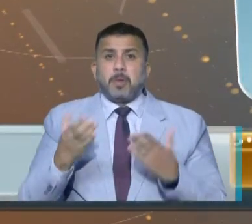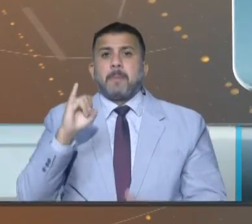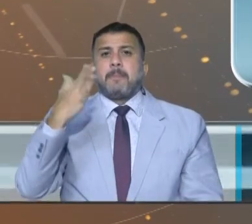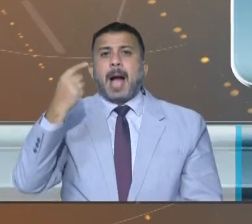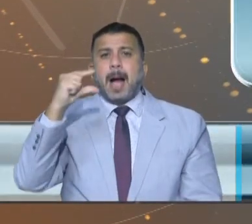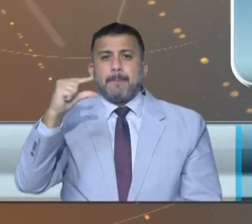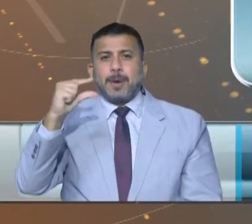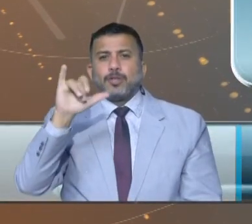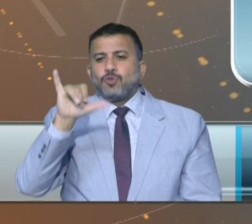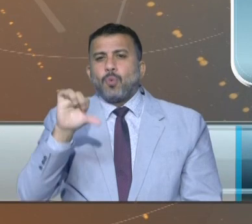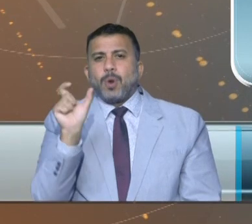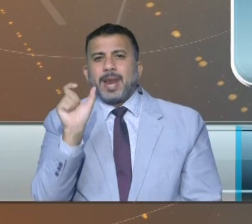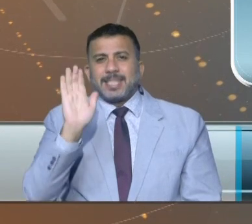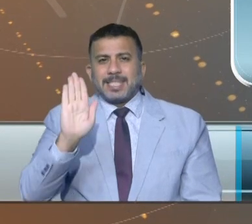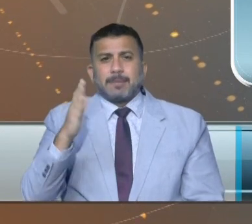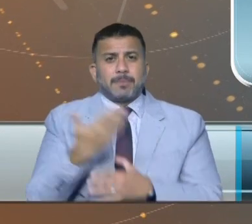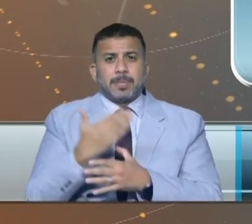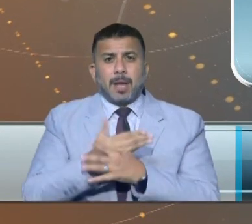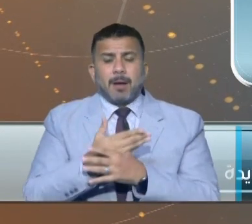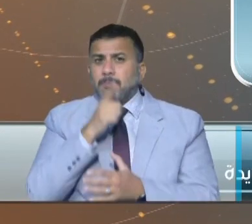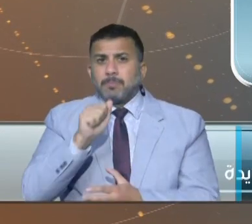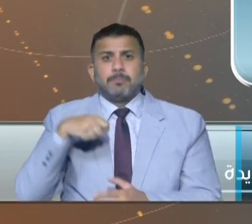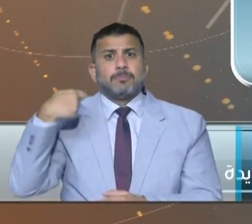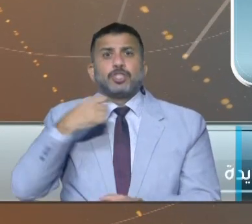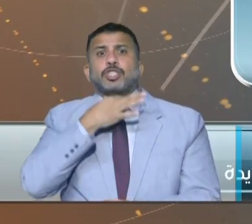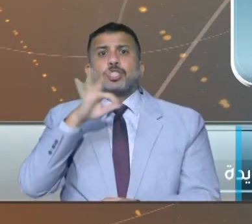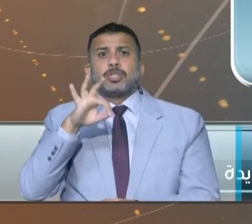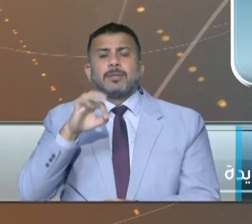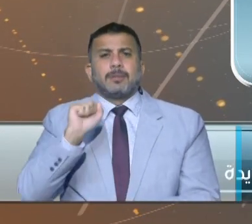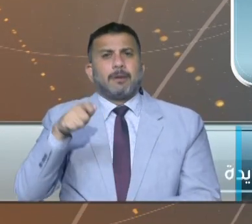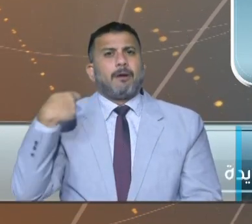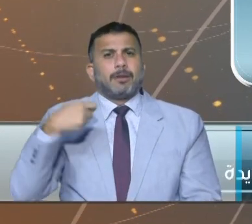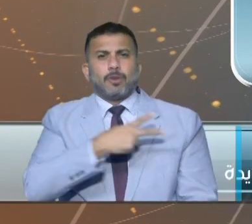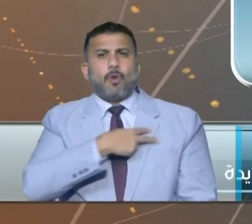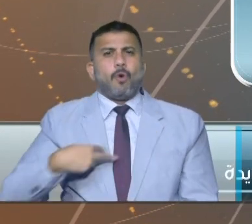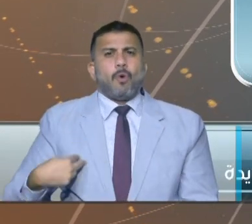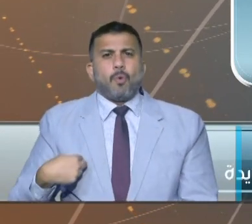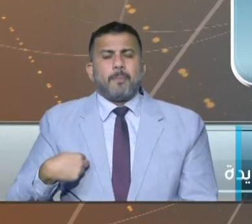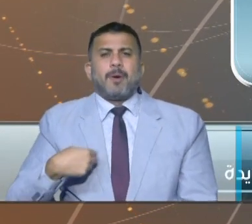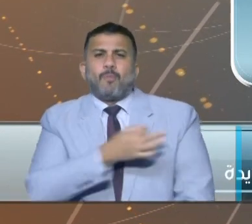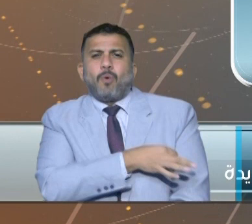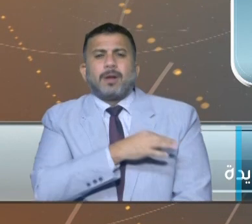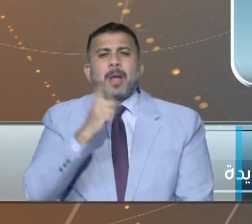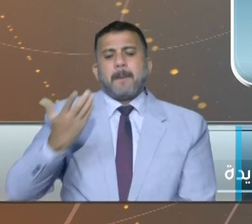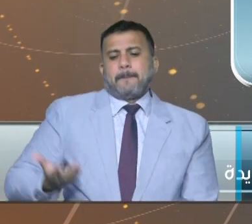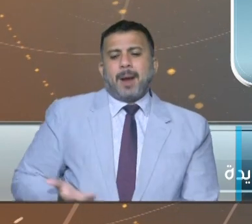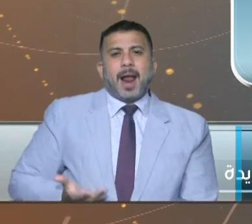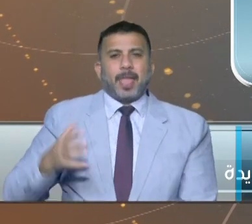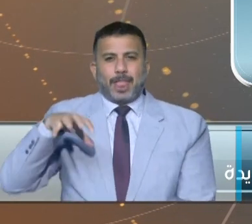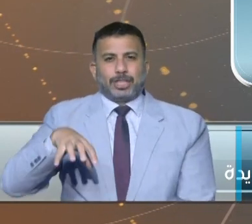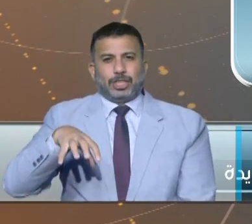البروفيسور محمد يونس بمناسبه توليه مهامه الجديده رئيسا للحكومه المؤقته في جمهوريه